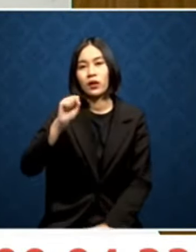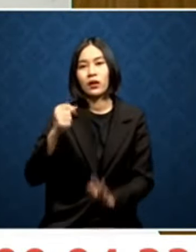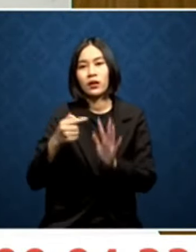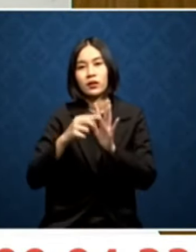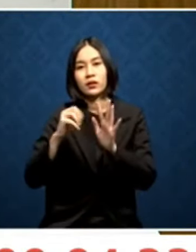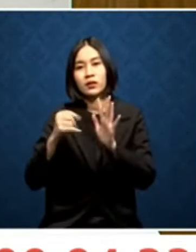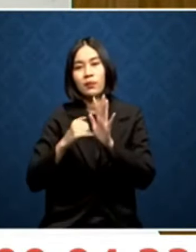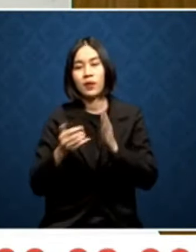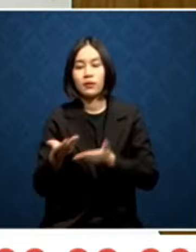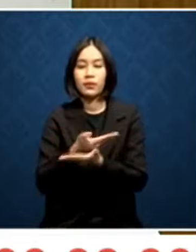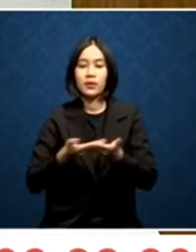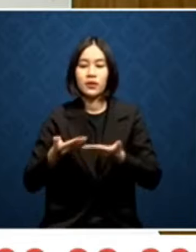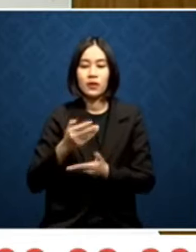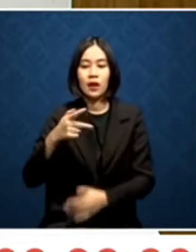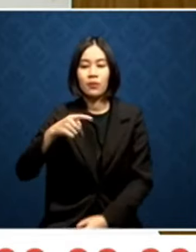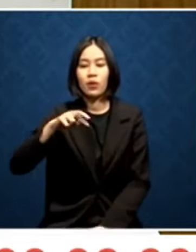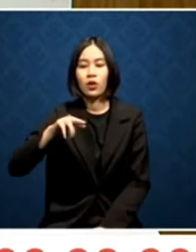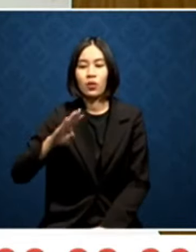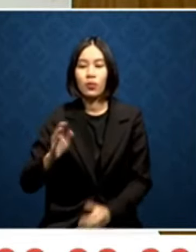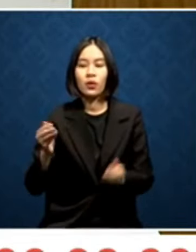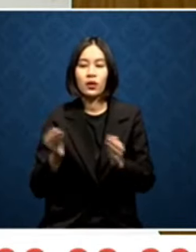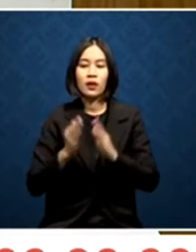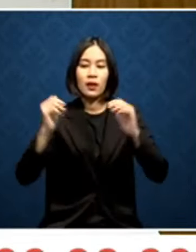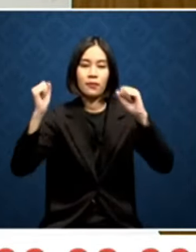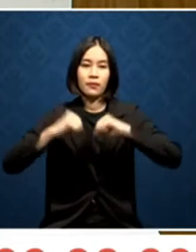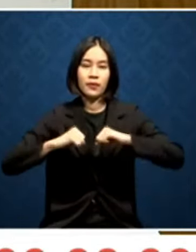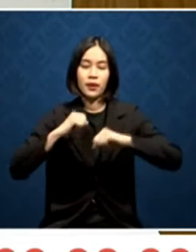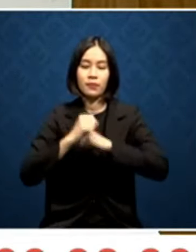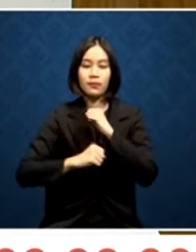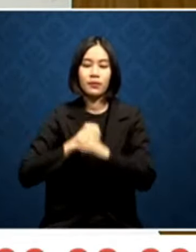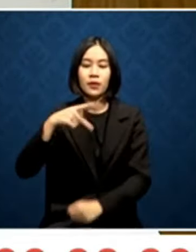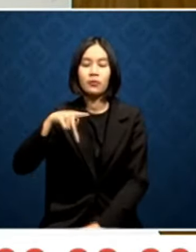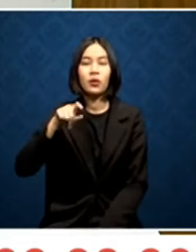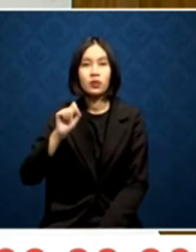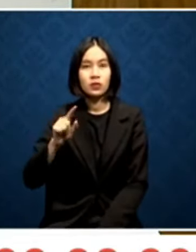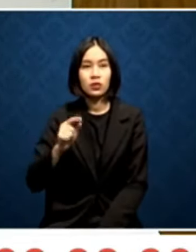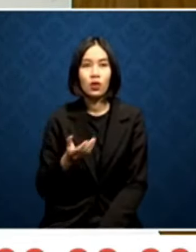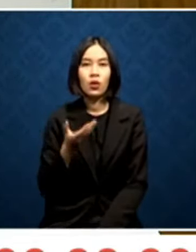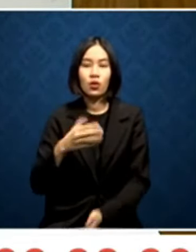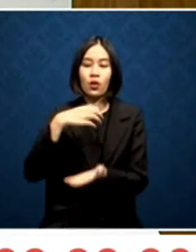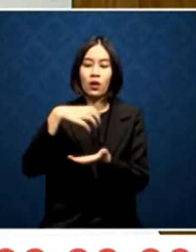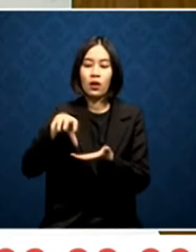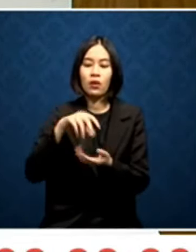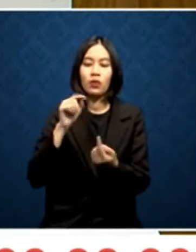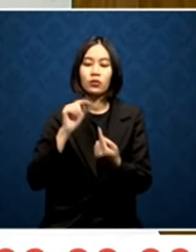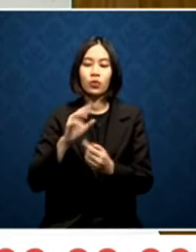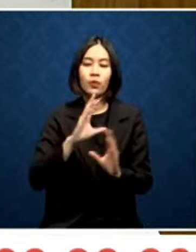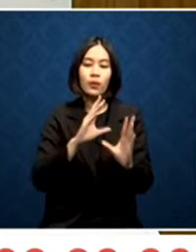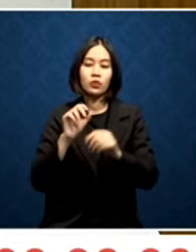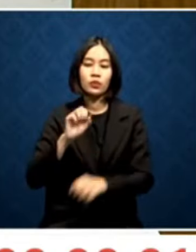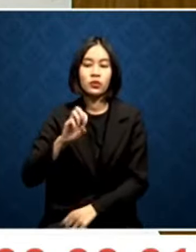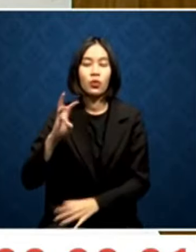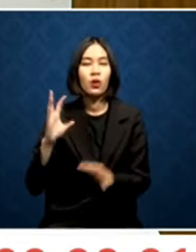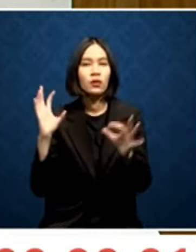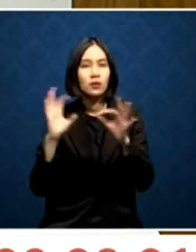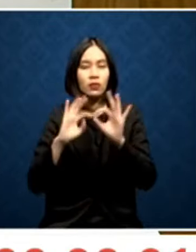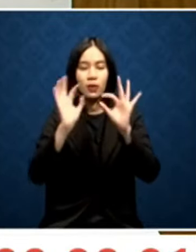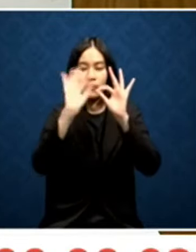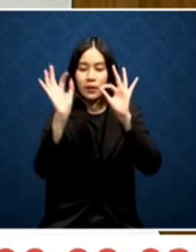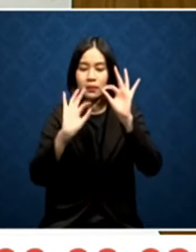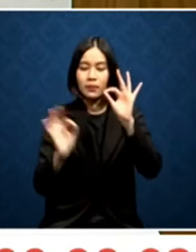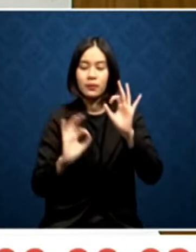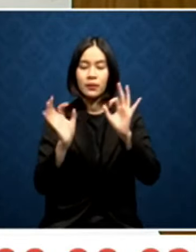จารณาร่างพระราชบัญญัติว่าด้วยการออกเสียงประชามติจบที่พ.ศ.นะครับขอรายงานต่อที่ประชุมวุฒิสภาถึงสาระสำคัญนะ